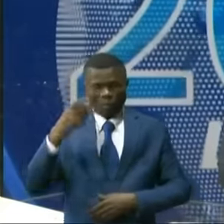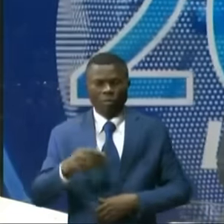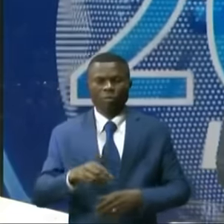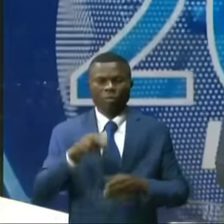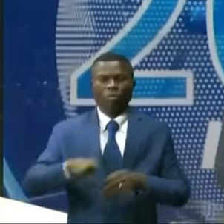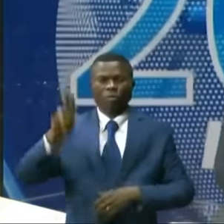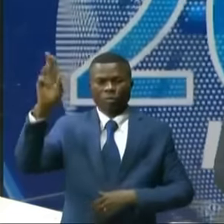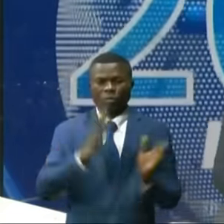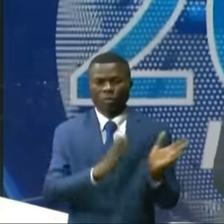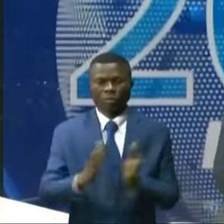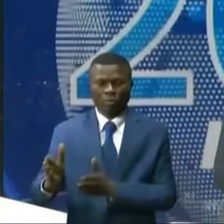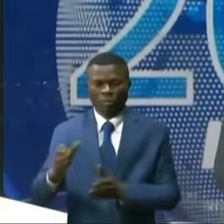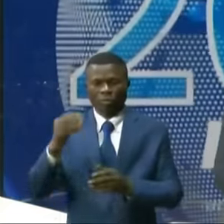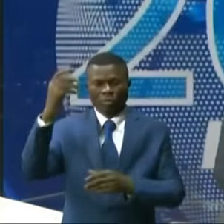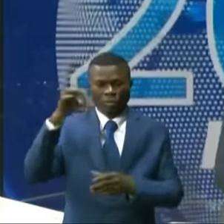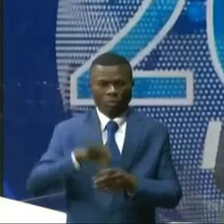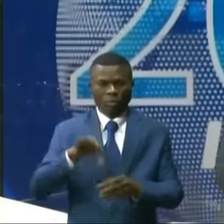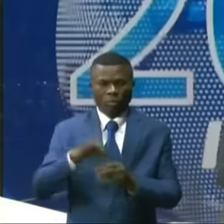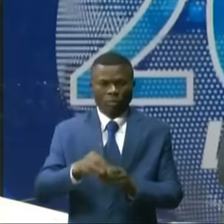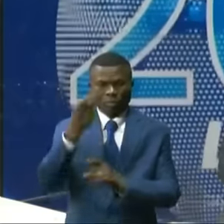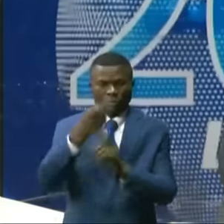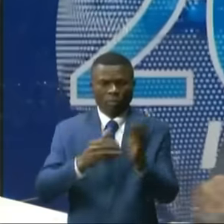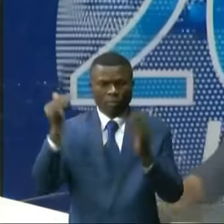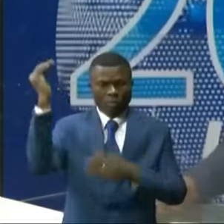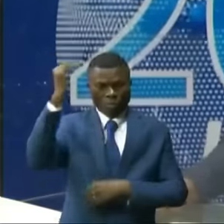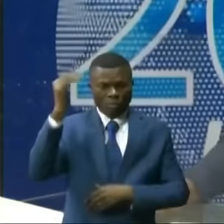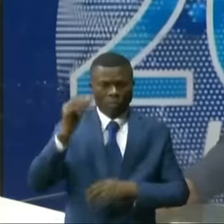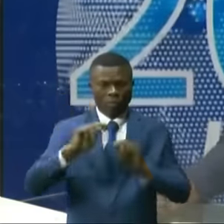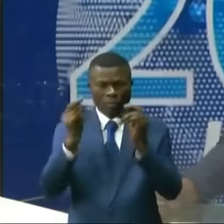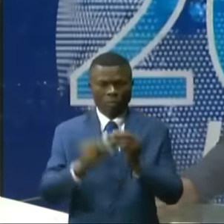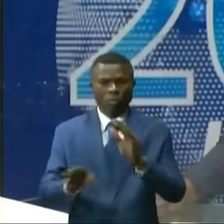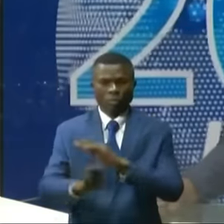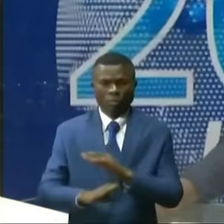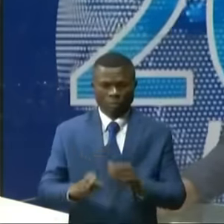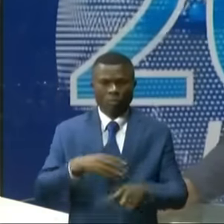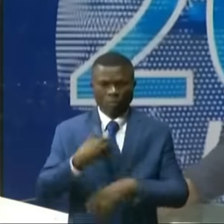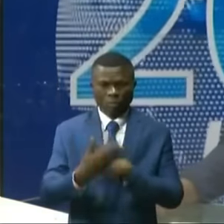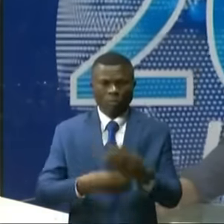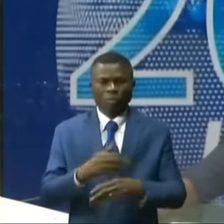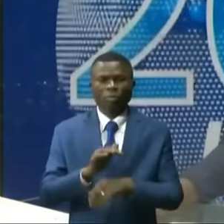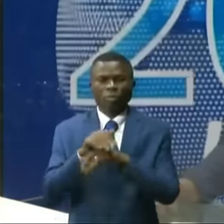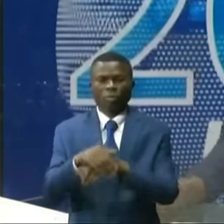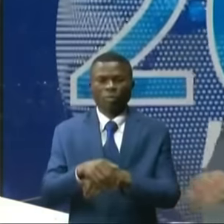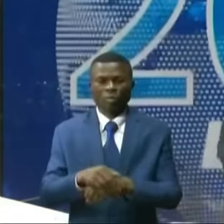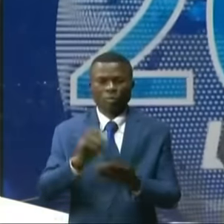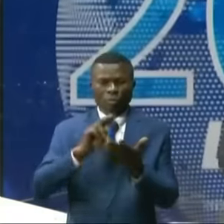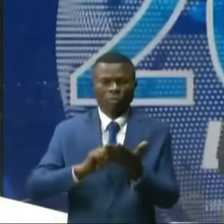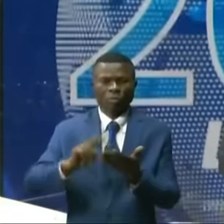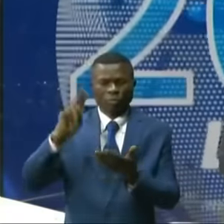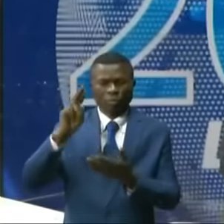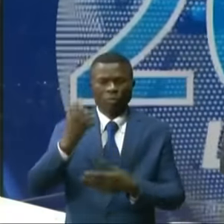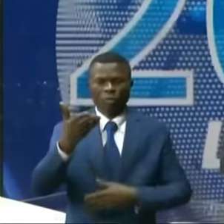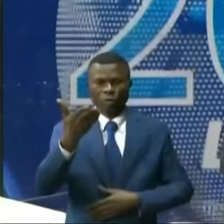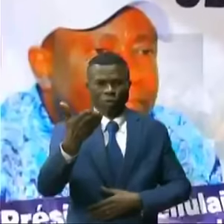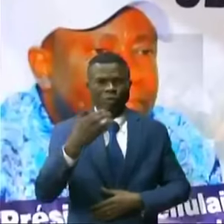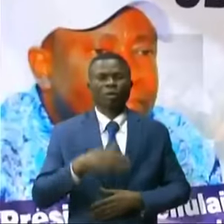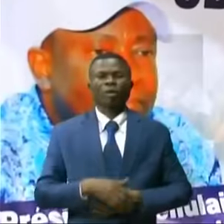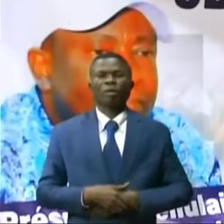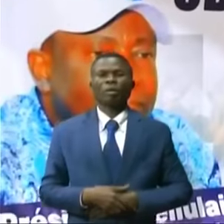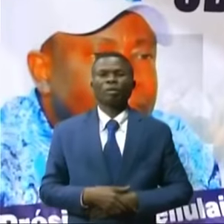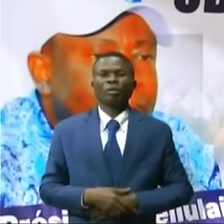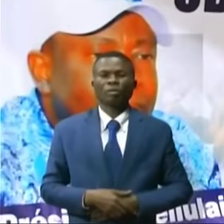élections de décembre prochain les cellules de sont mise à contribution Cédric keninambo